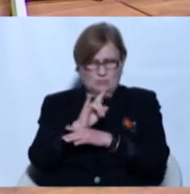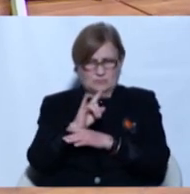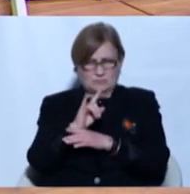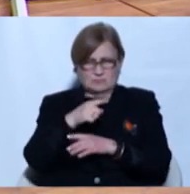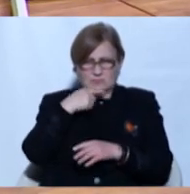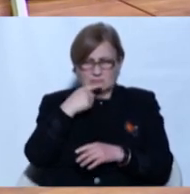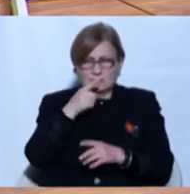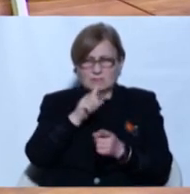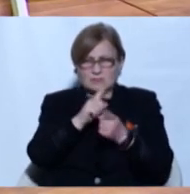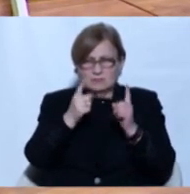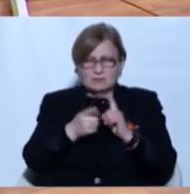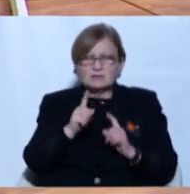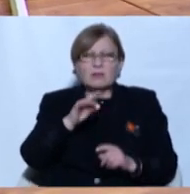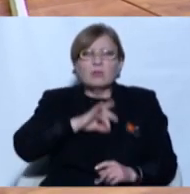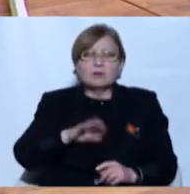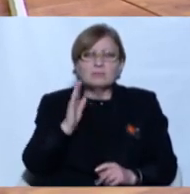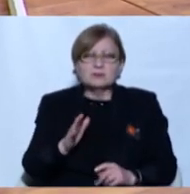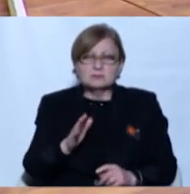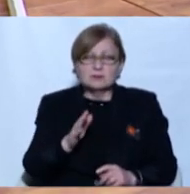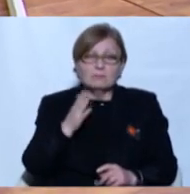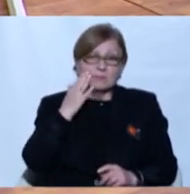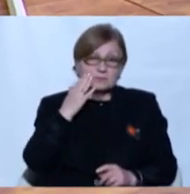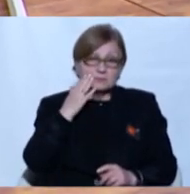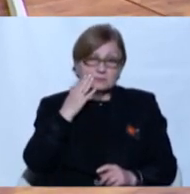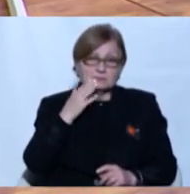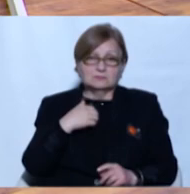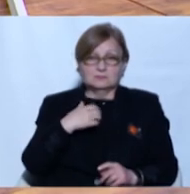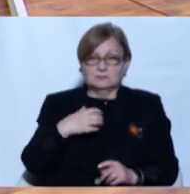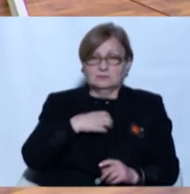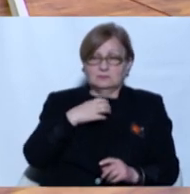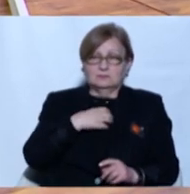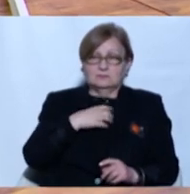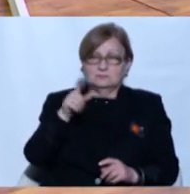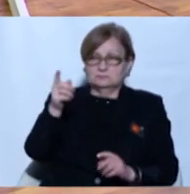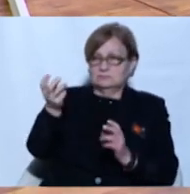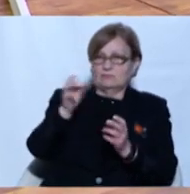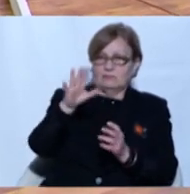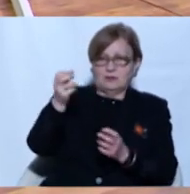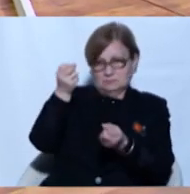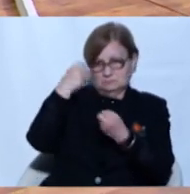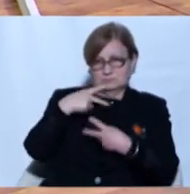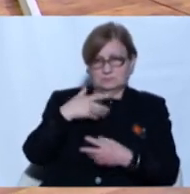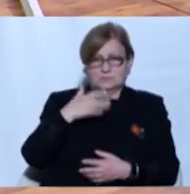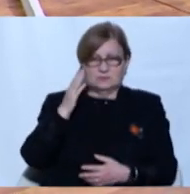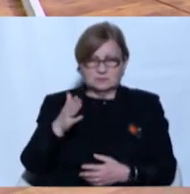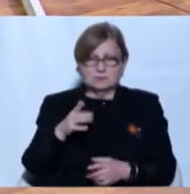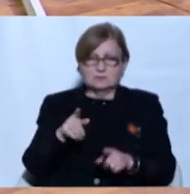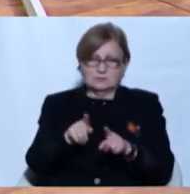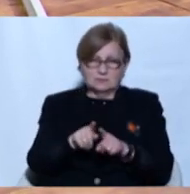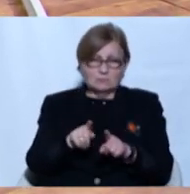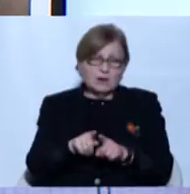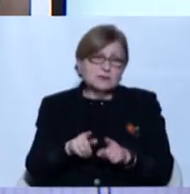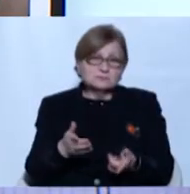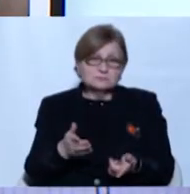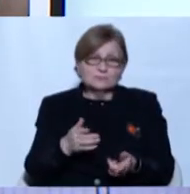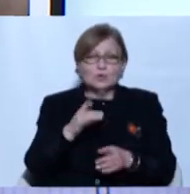თქმული შეიქნებით დასავარგი. მართალი ვთქვა, მეშინიან ვათუ გავხდე დასაგარგი. ანუ ახლა მე დავშლი ამ თემებში,